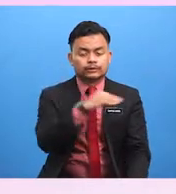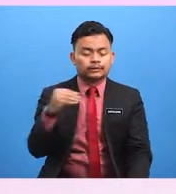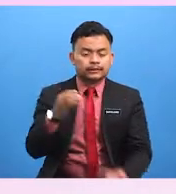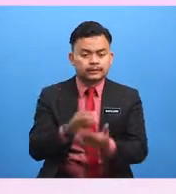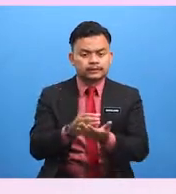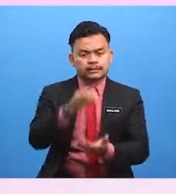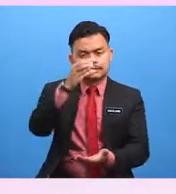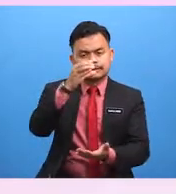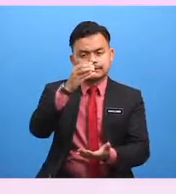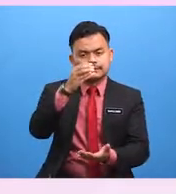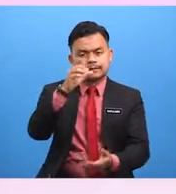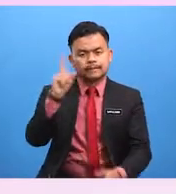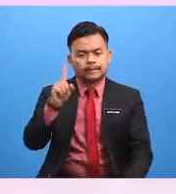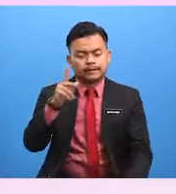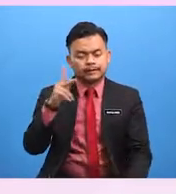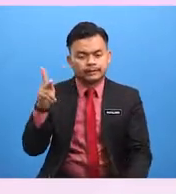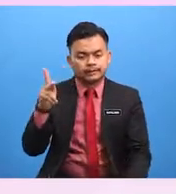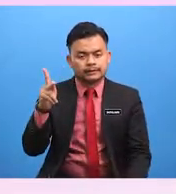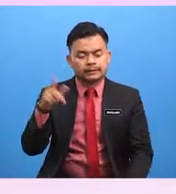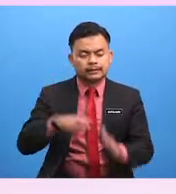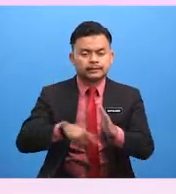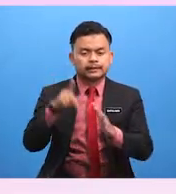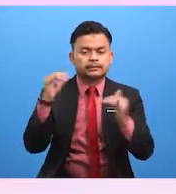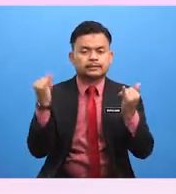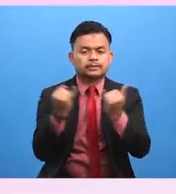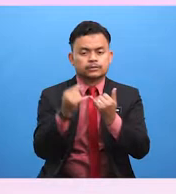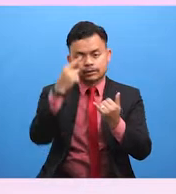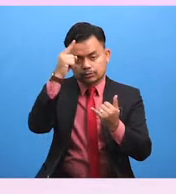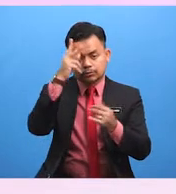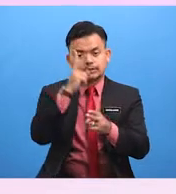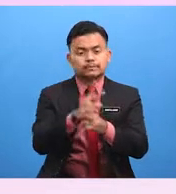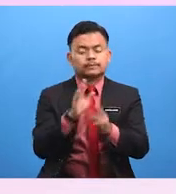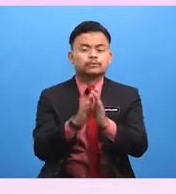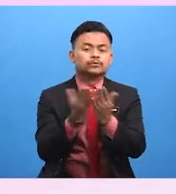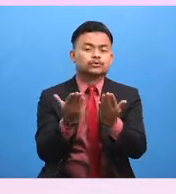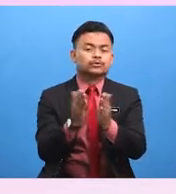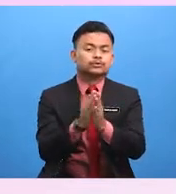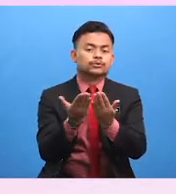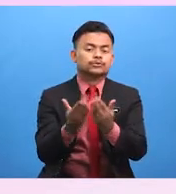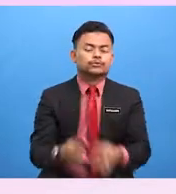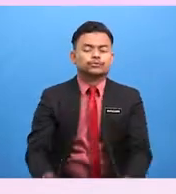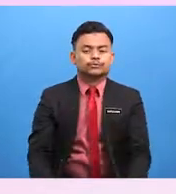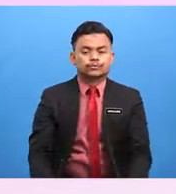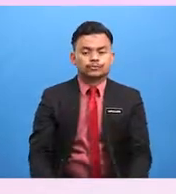silinder, yang manakah lebih sesuai untuk menyimpan buku?